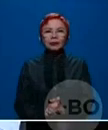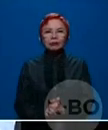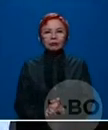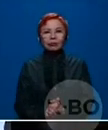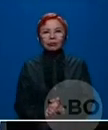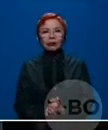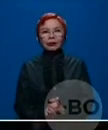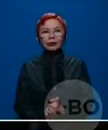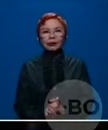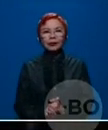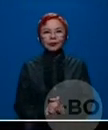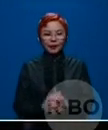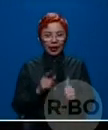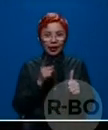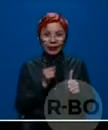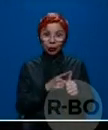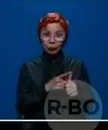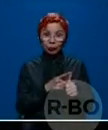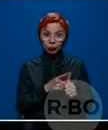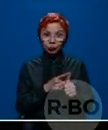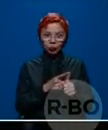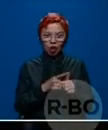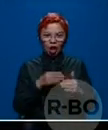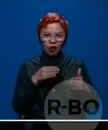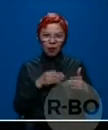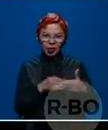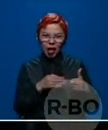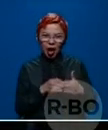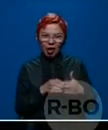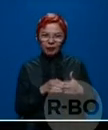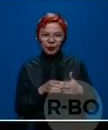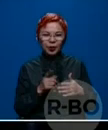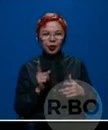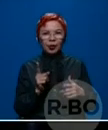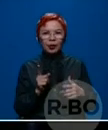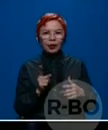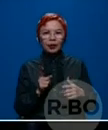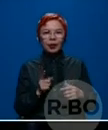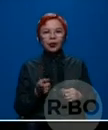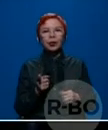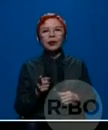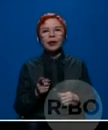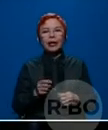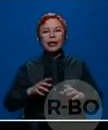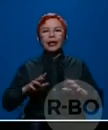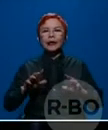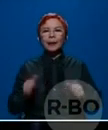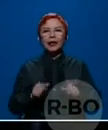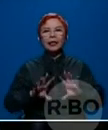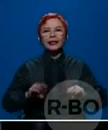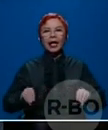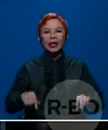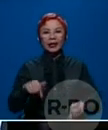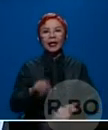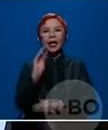menit salah satu tantangan terbesar di Jakarta adalah memastikan bahwa kesempatan kerja yang